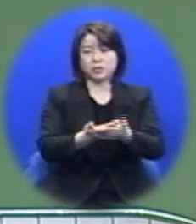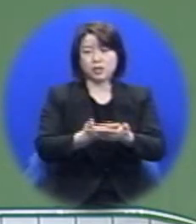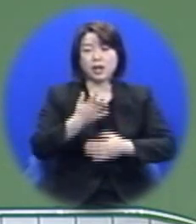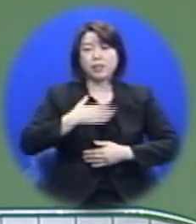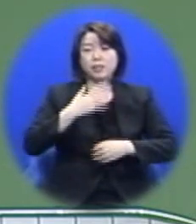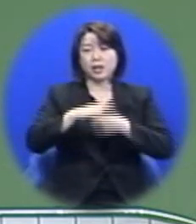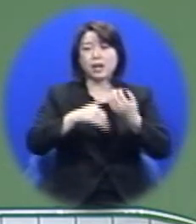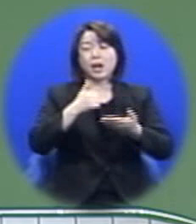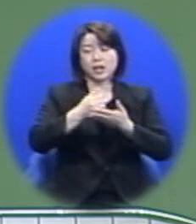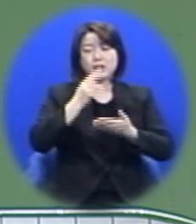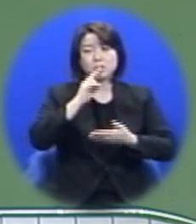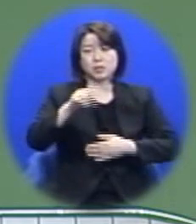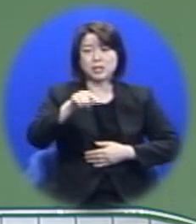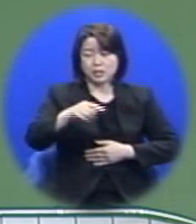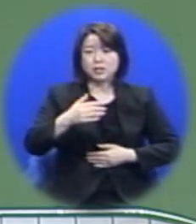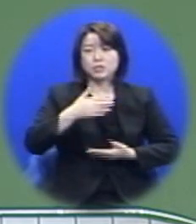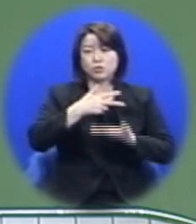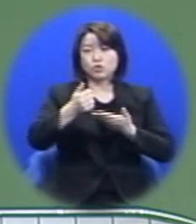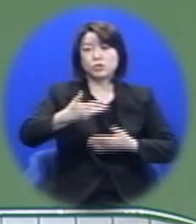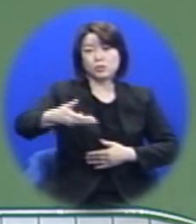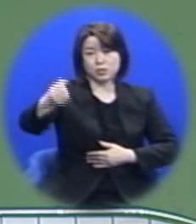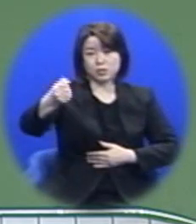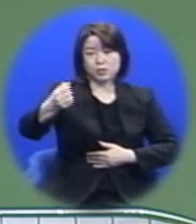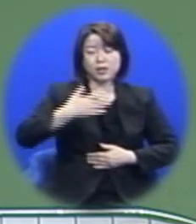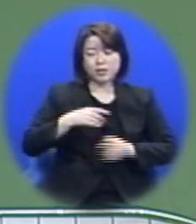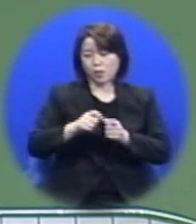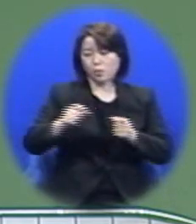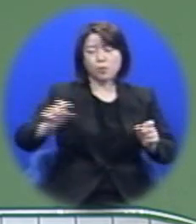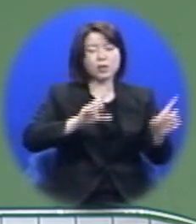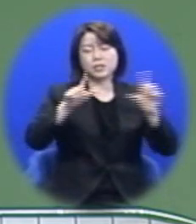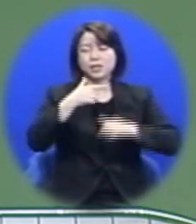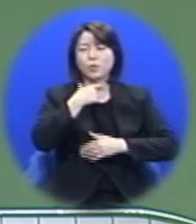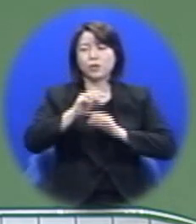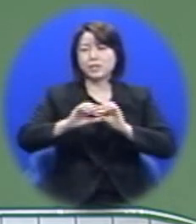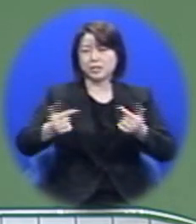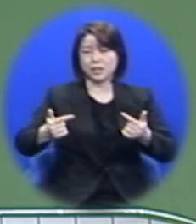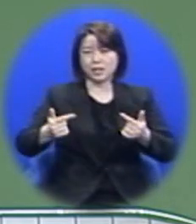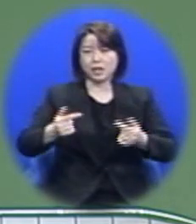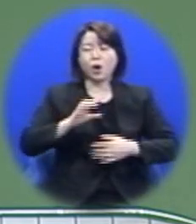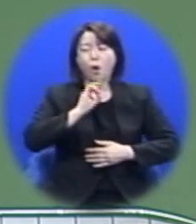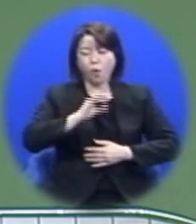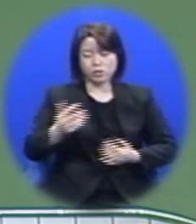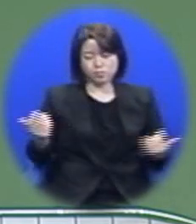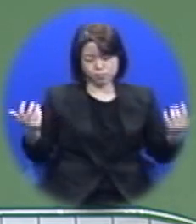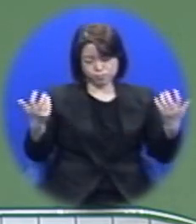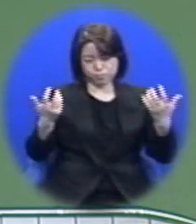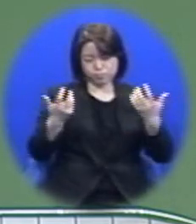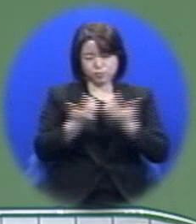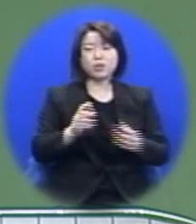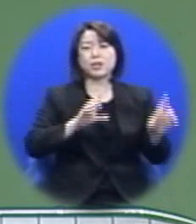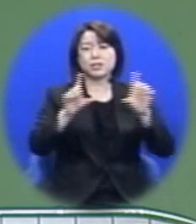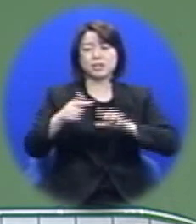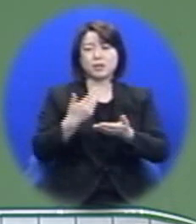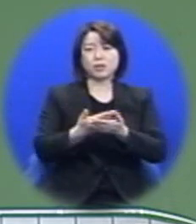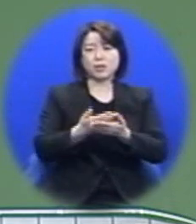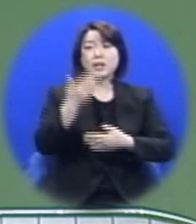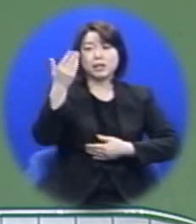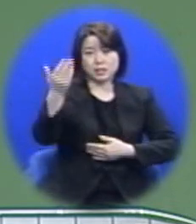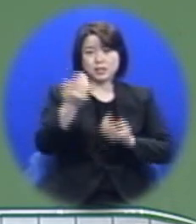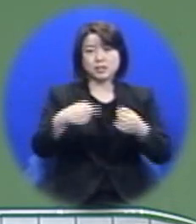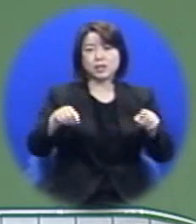주의 것입니다. 나는 오래 살기를 원치 않습니다. 오직 풍성한 삶을 살게 하소서. 당신과 같이